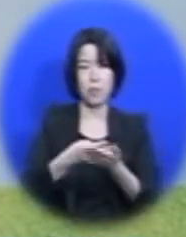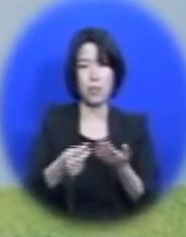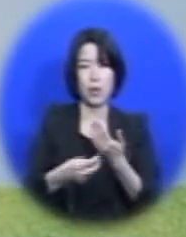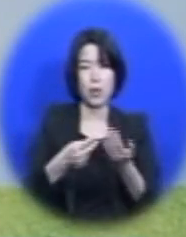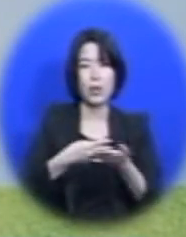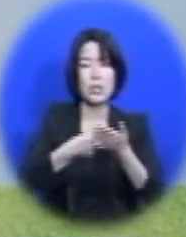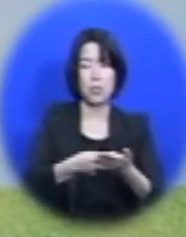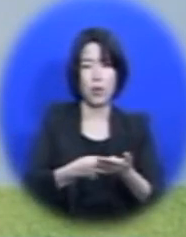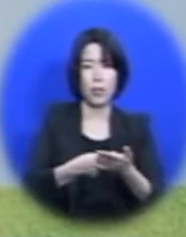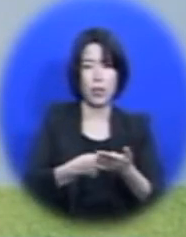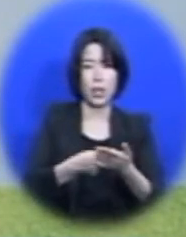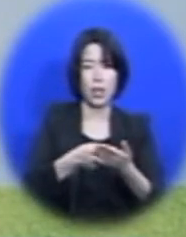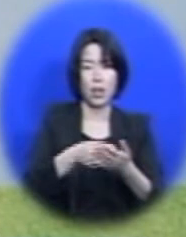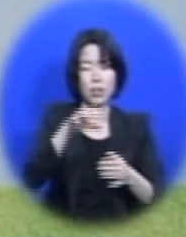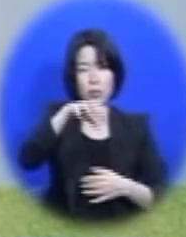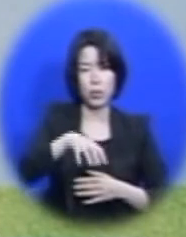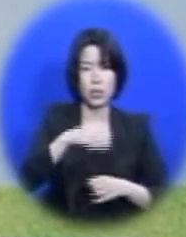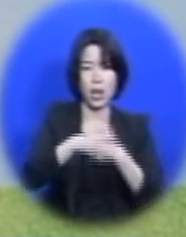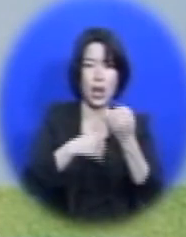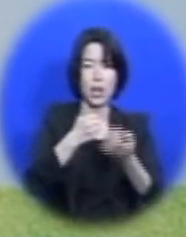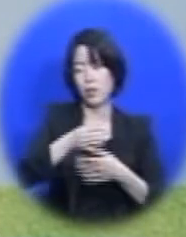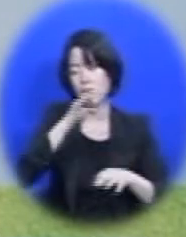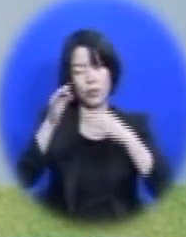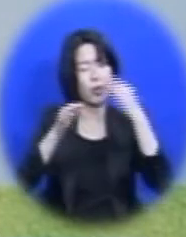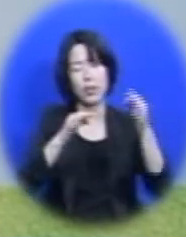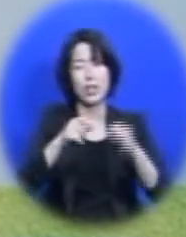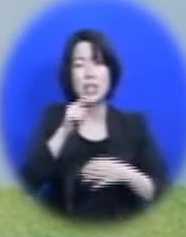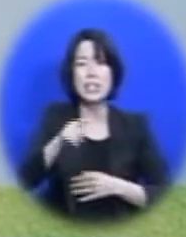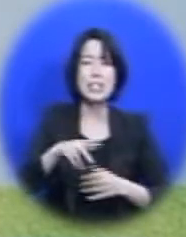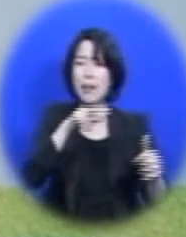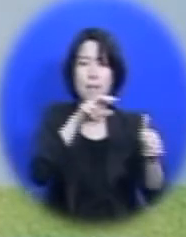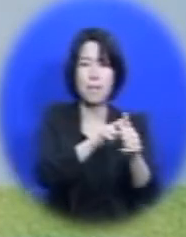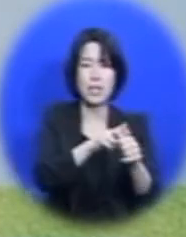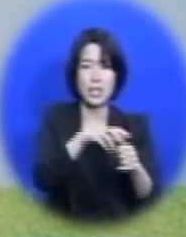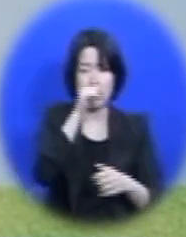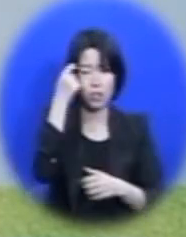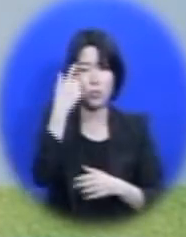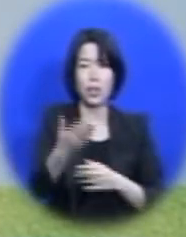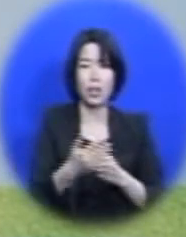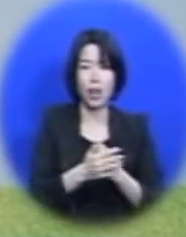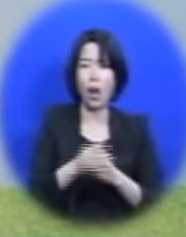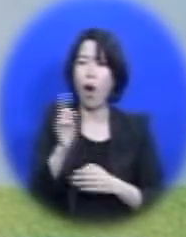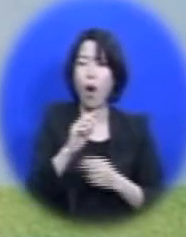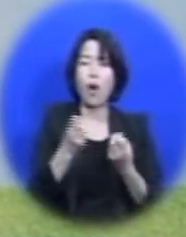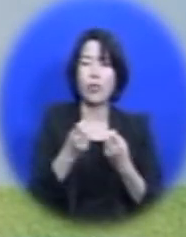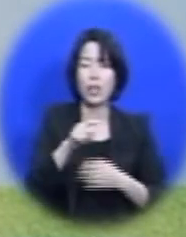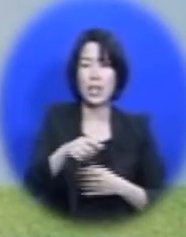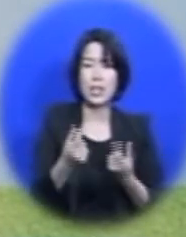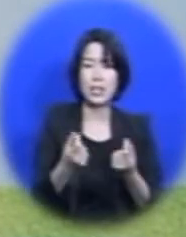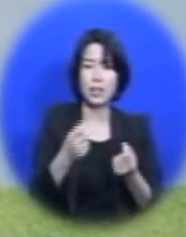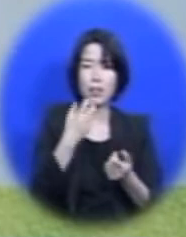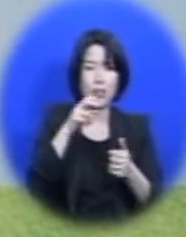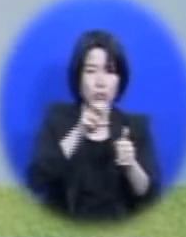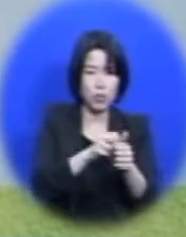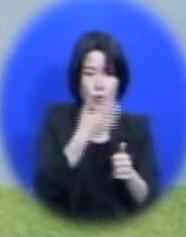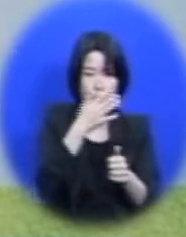목사님이 하나님에게 소리소리 질렀다. 이런 배신이 있을 수 있습니까? 어떻게 이렇게 배신을 할수